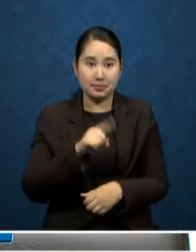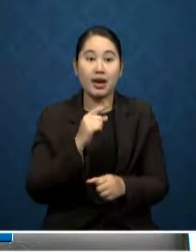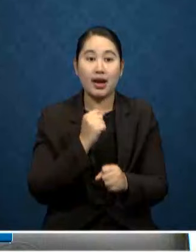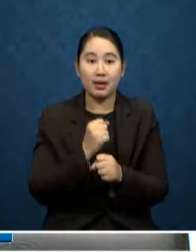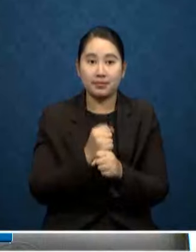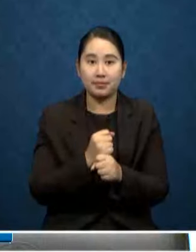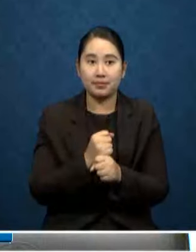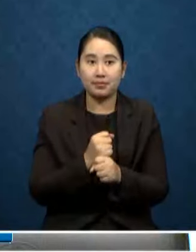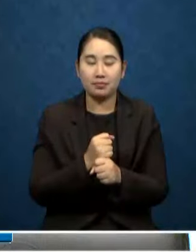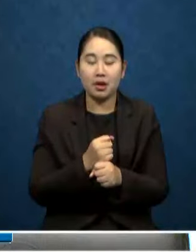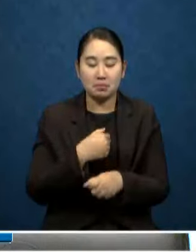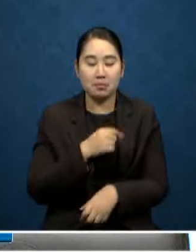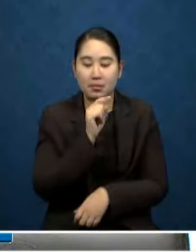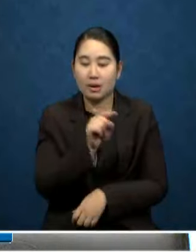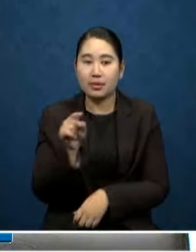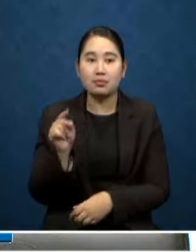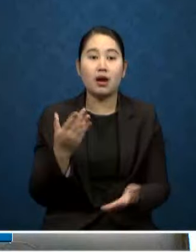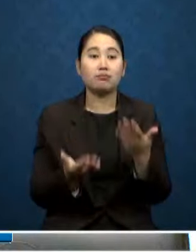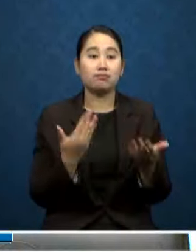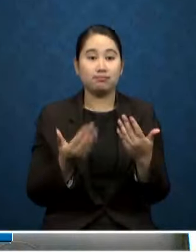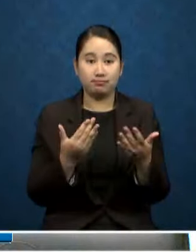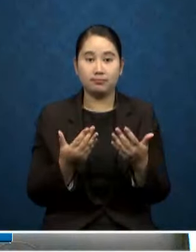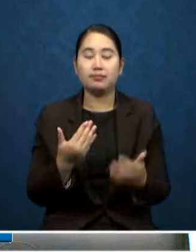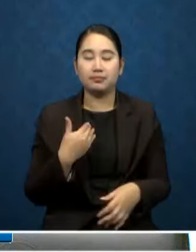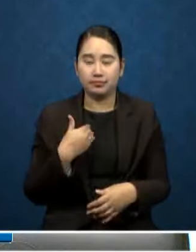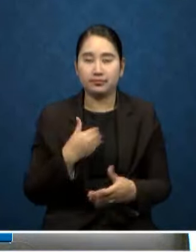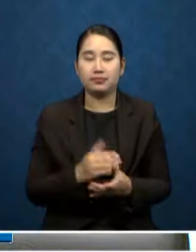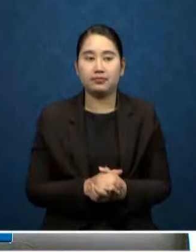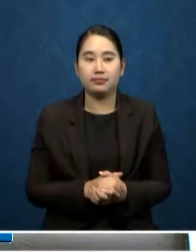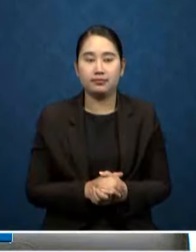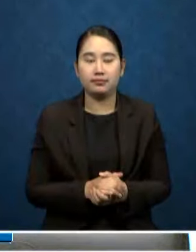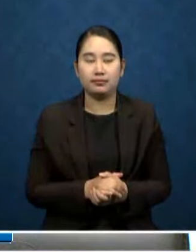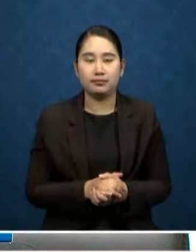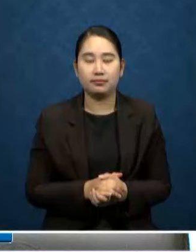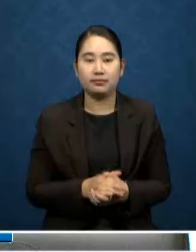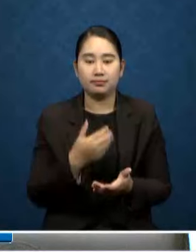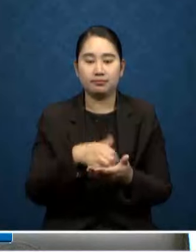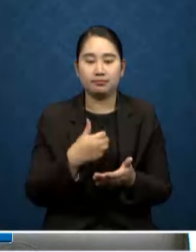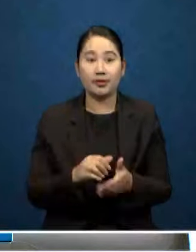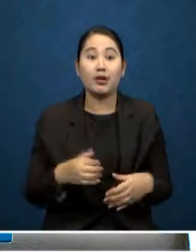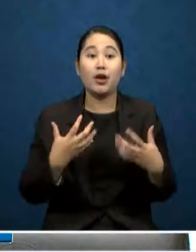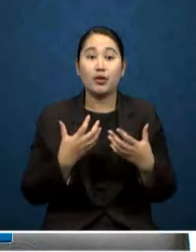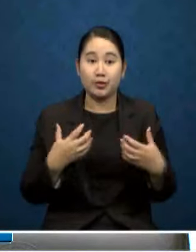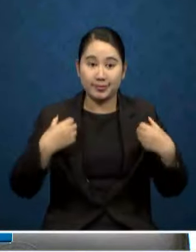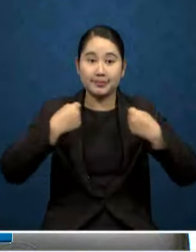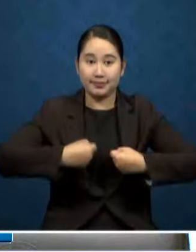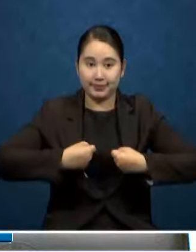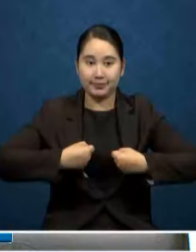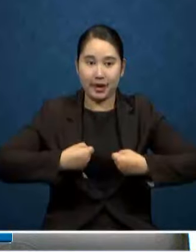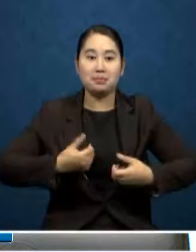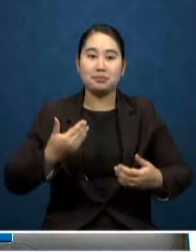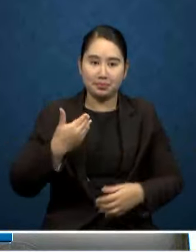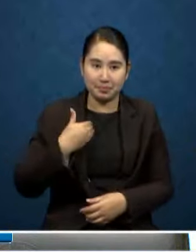ที่เป็นครั้งคราวไปตามคำสั่งนะครับเพราะฉะนั้นเนี่ยแม้ว่าเขาจะมีเครื่องแบบแม้ว่าเขาจะมีอาวุธ